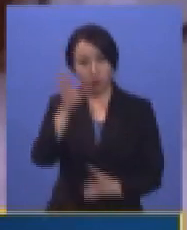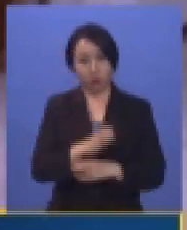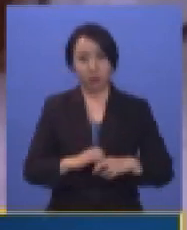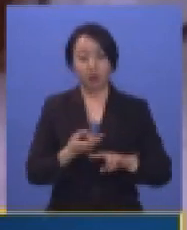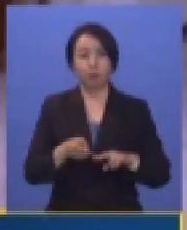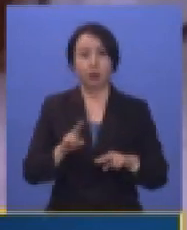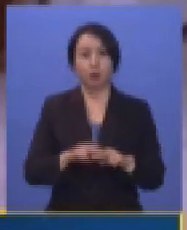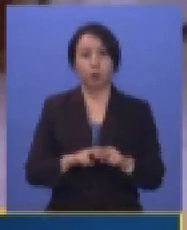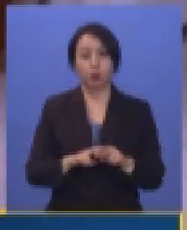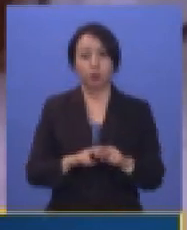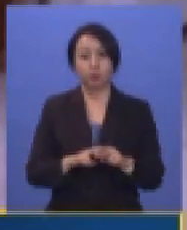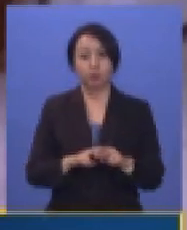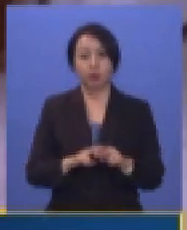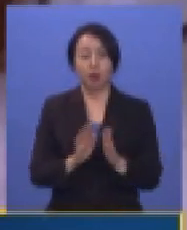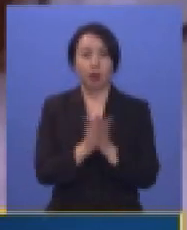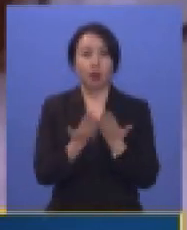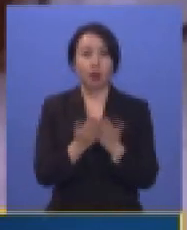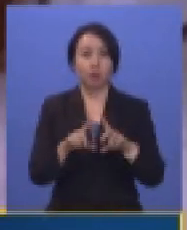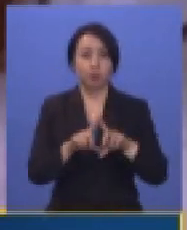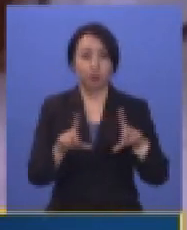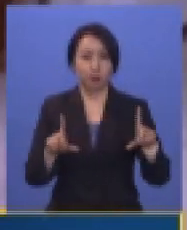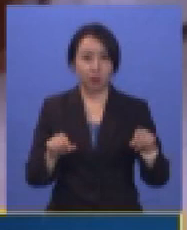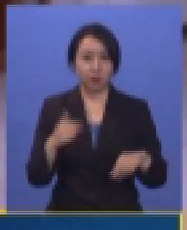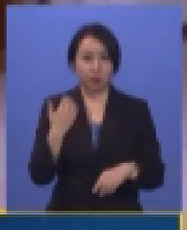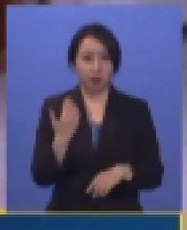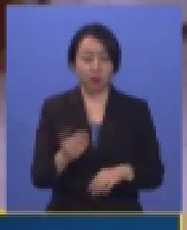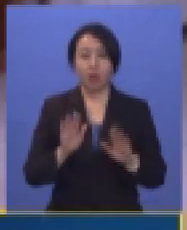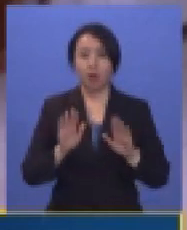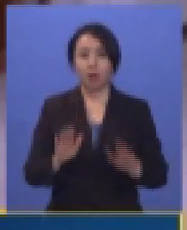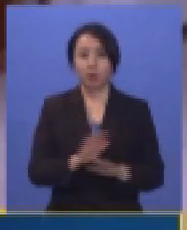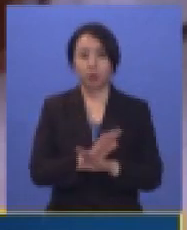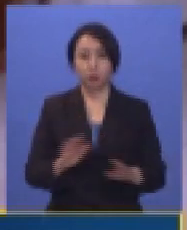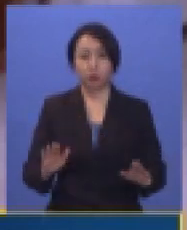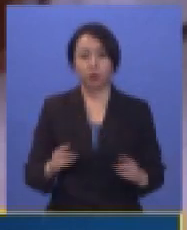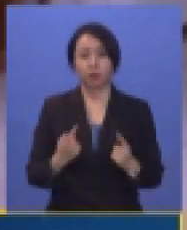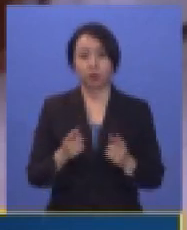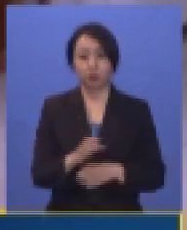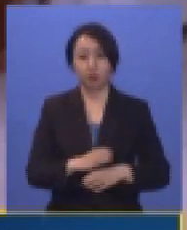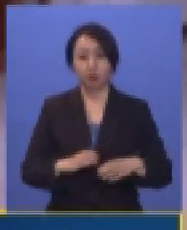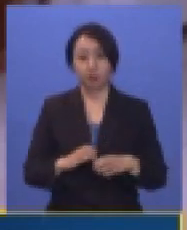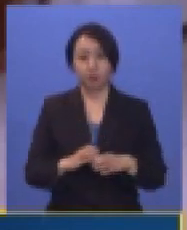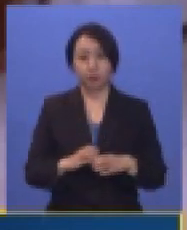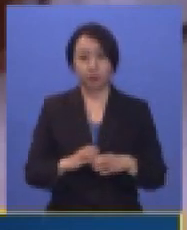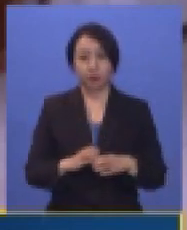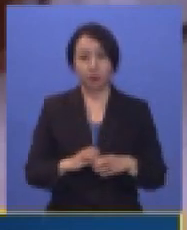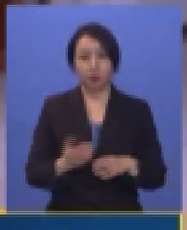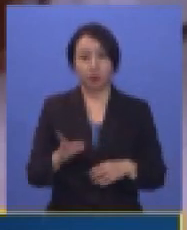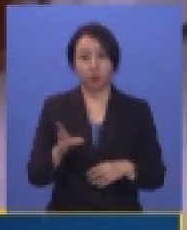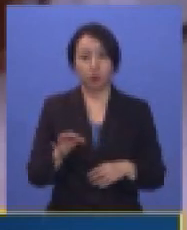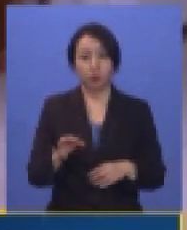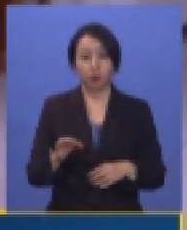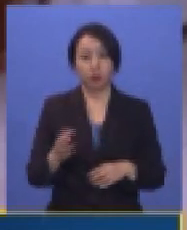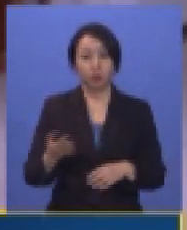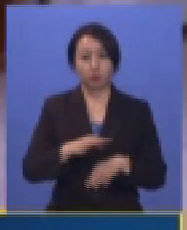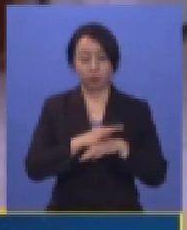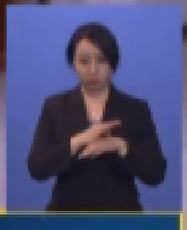Потому что библиотека, она, знаете, она не только продвигает идеи чтения, но это мы